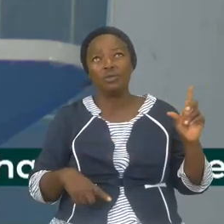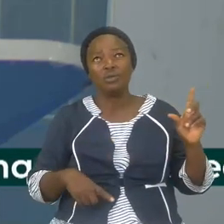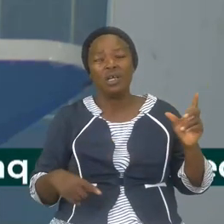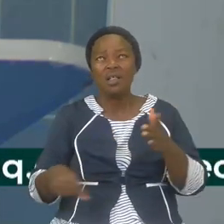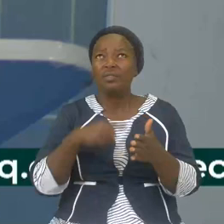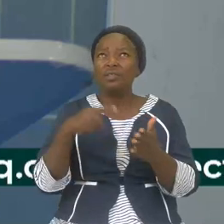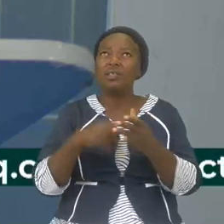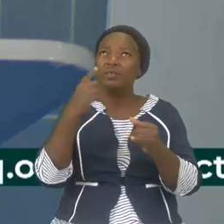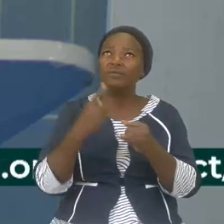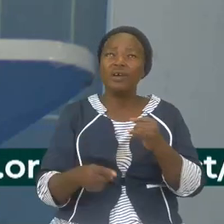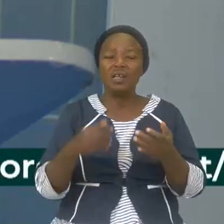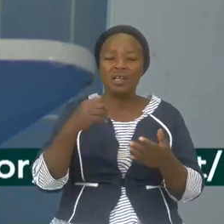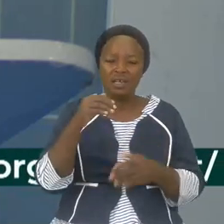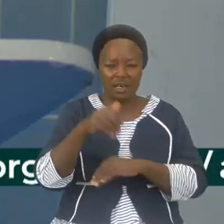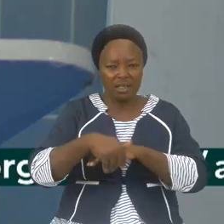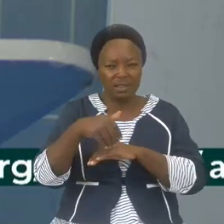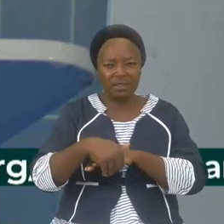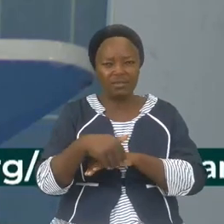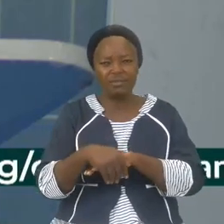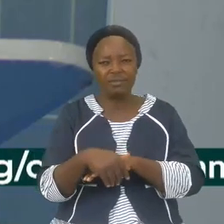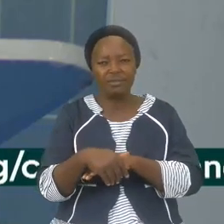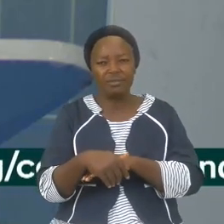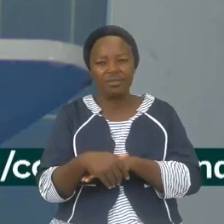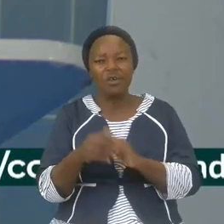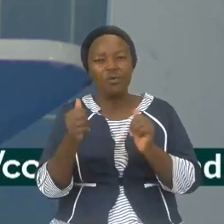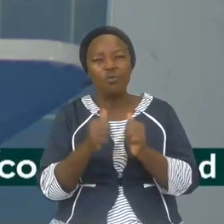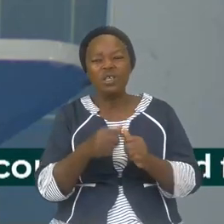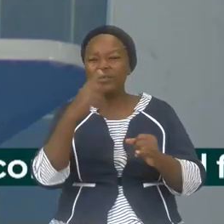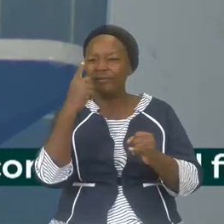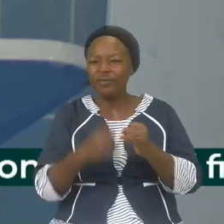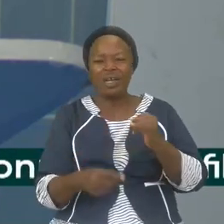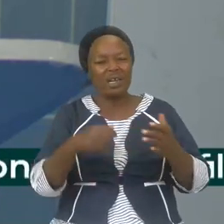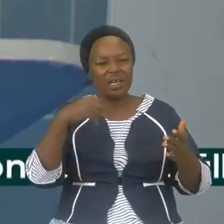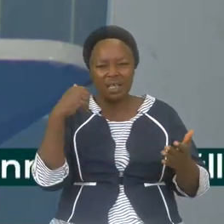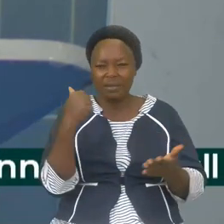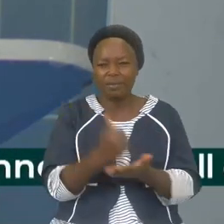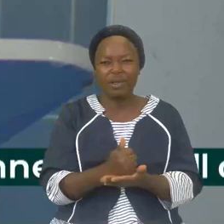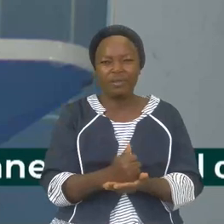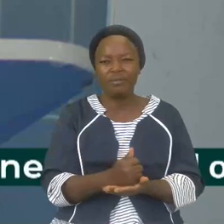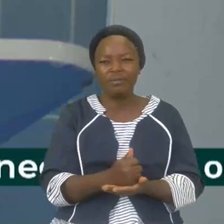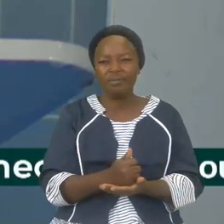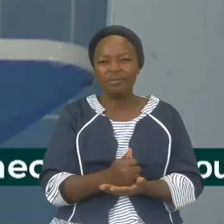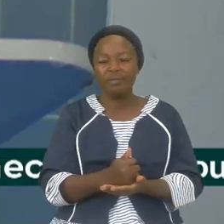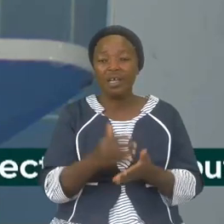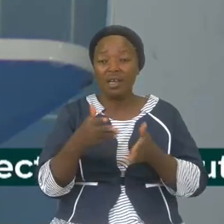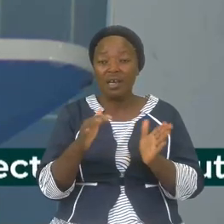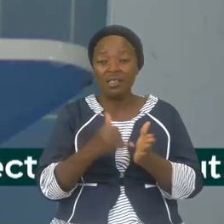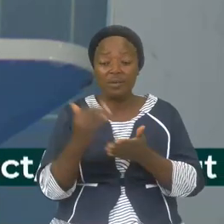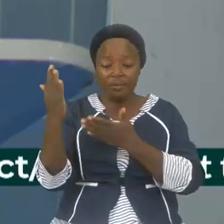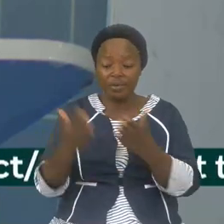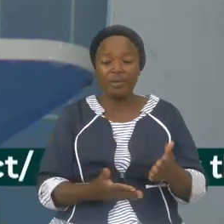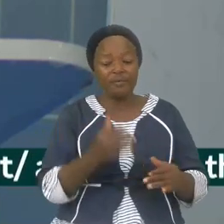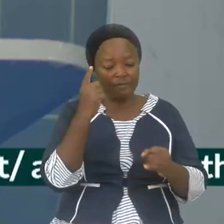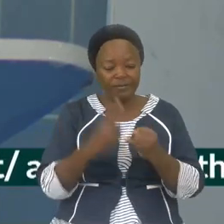sur votre âme. Dieu Seigneur, cette dernière soirée, avec le dernier